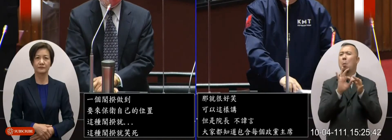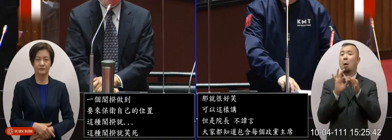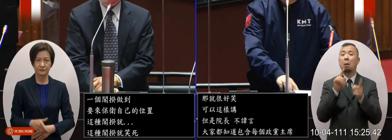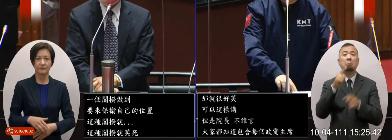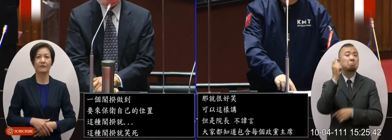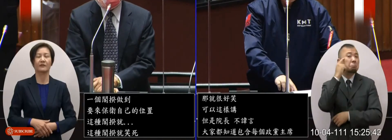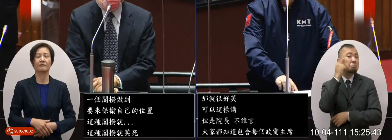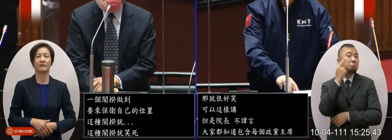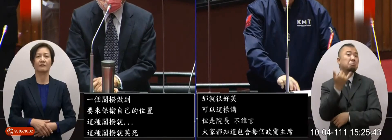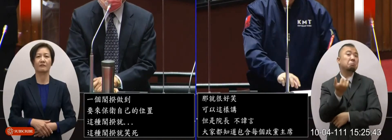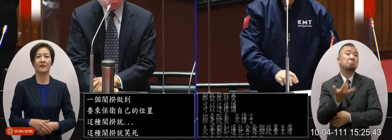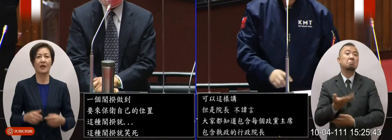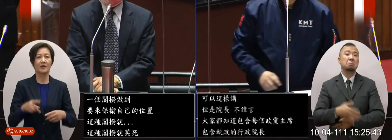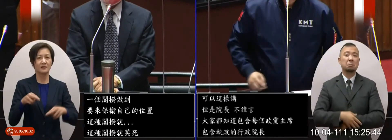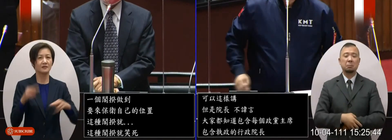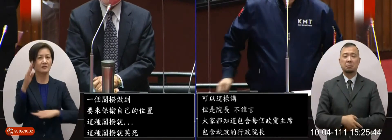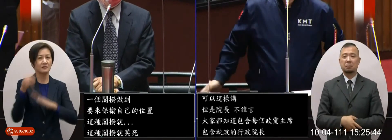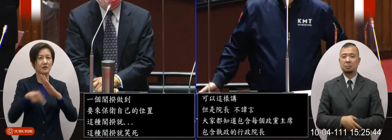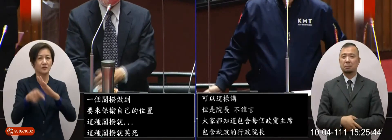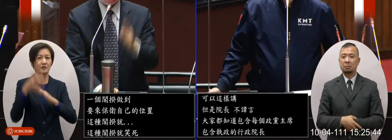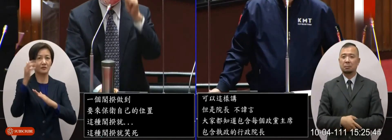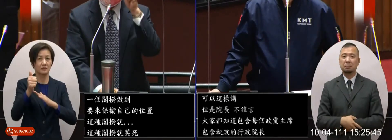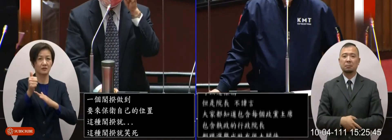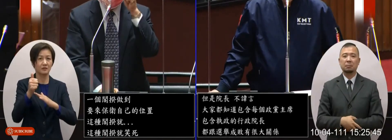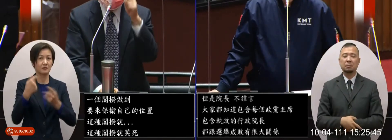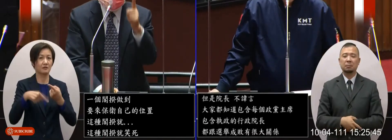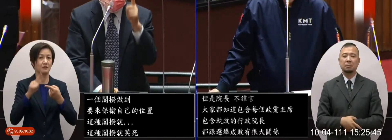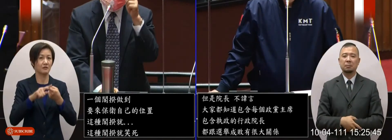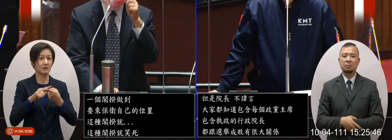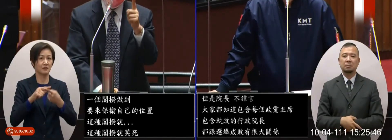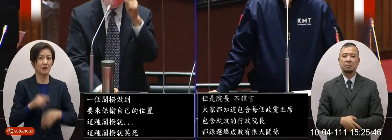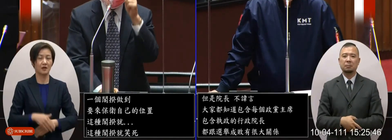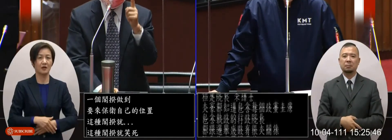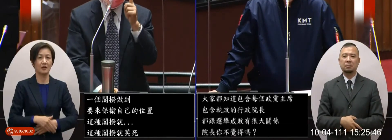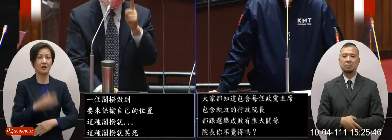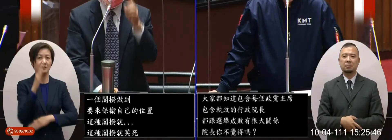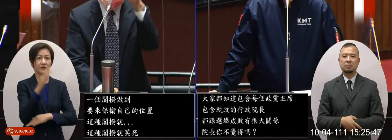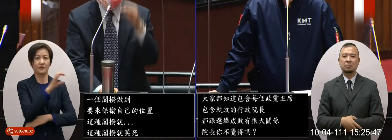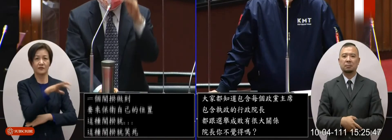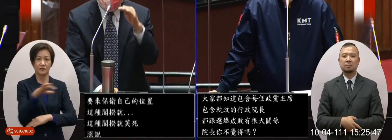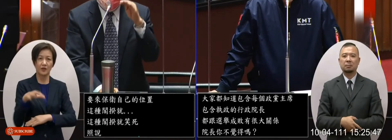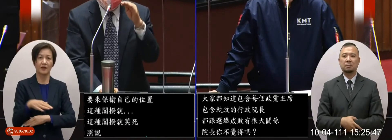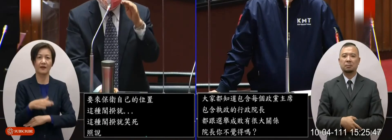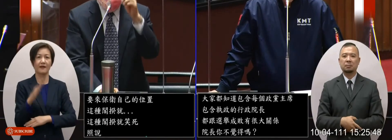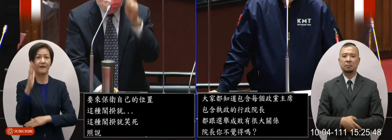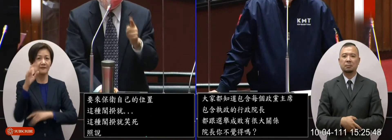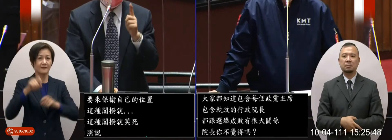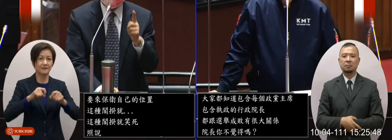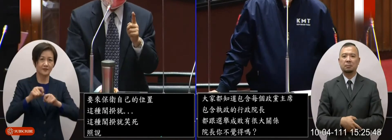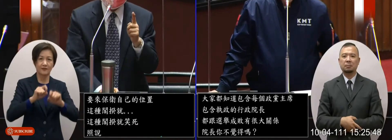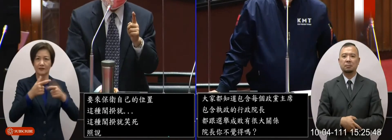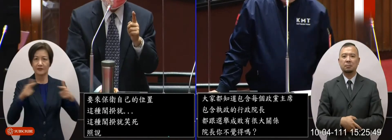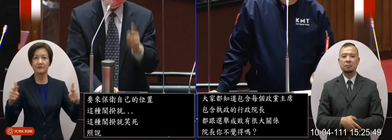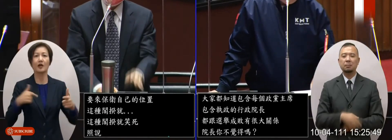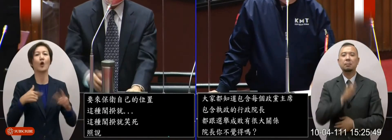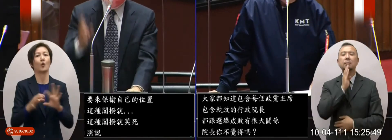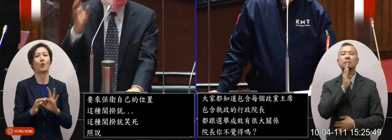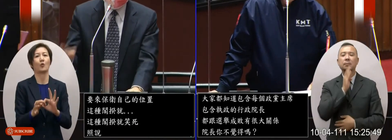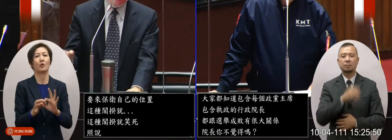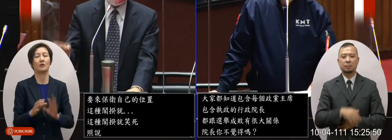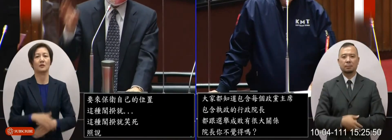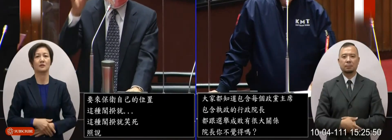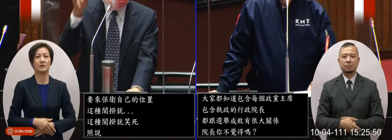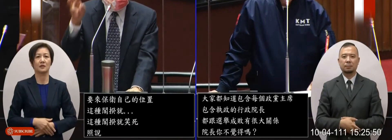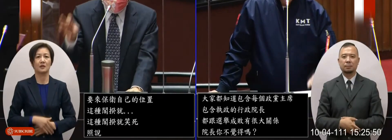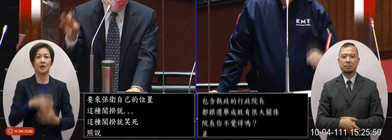照说行政院长是应该跟政府的施政成败有绝对关系，选